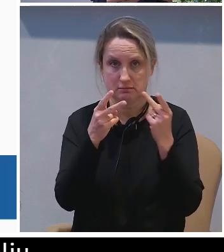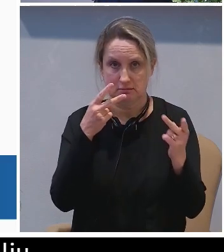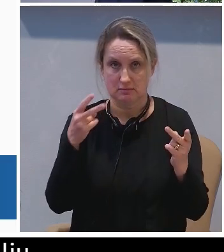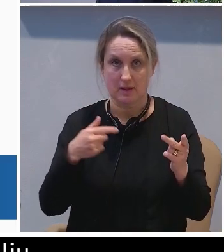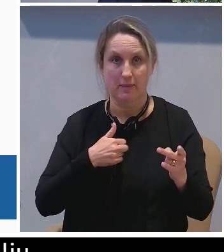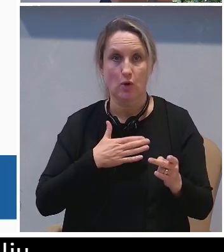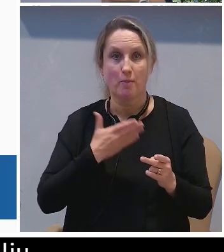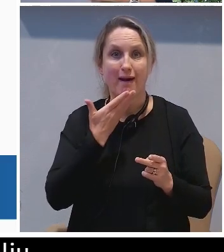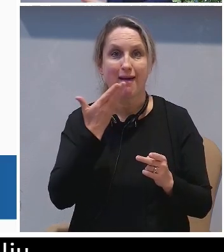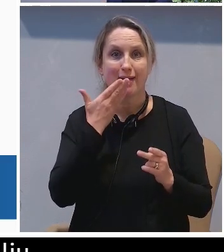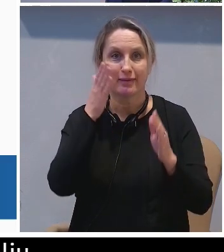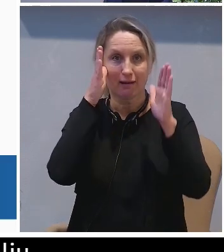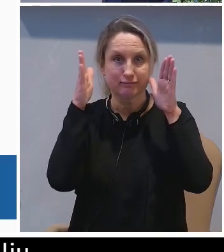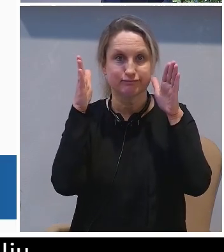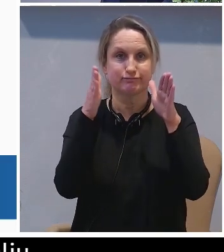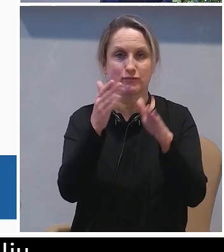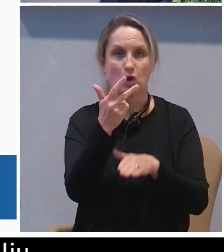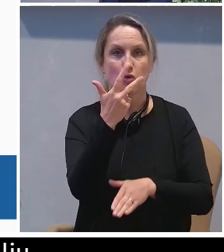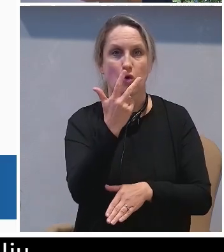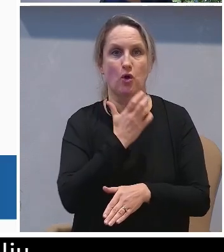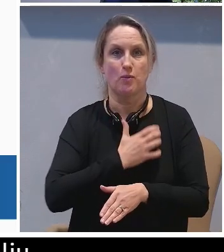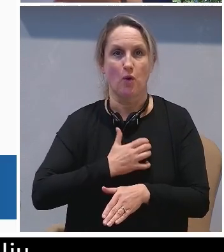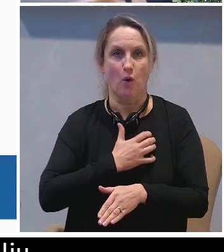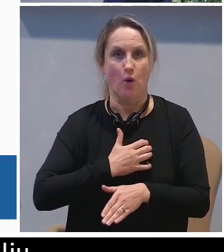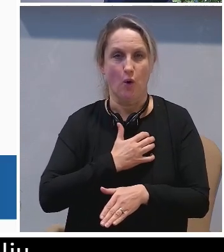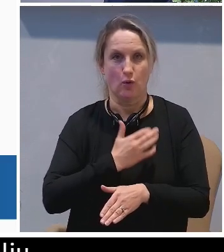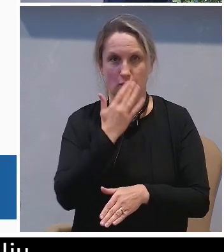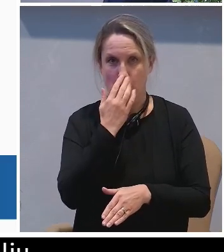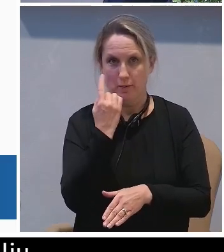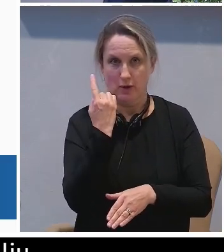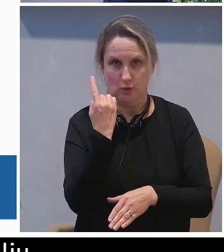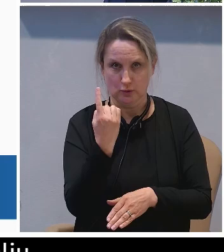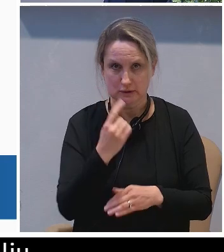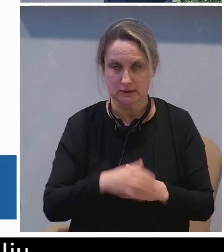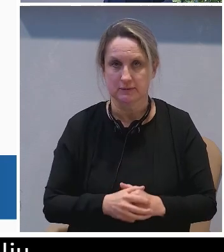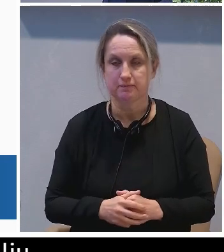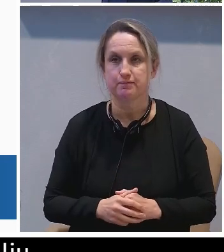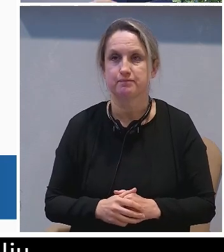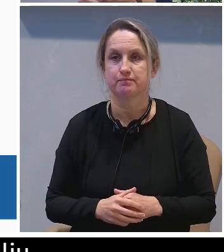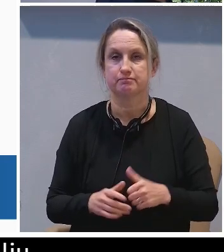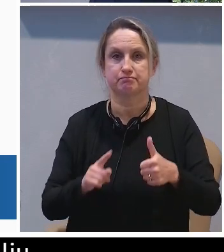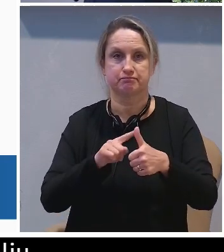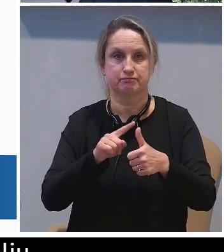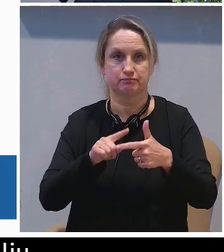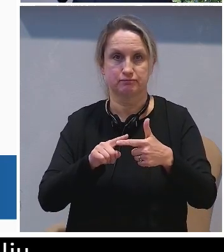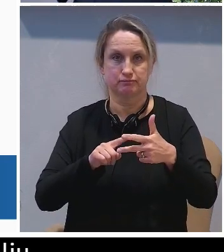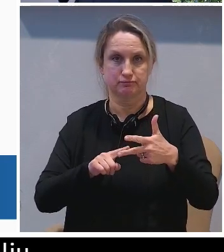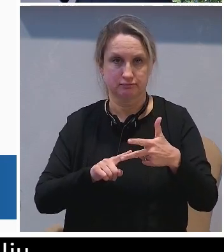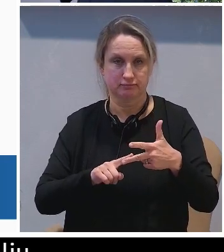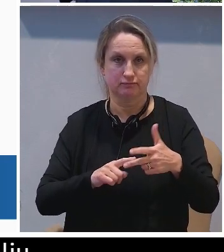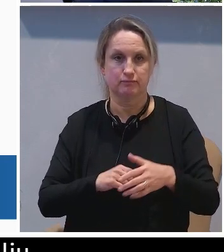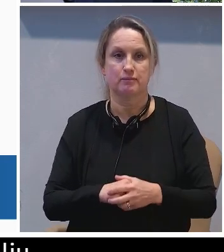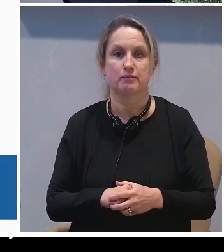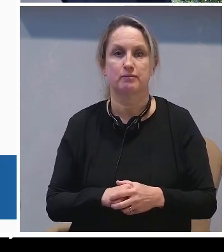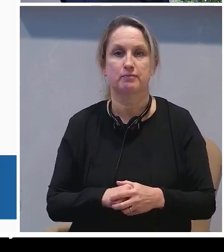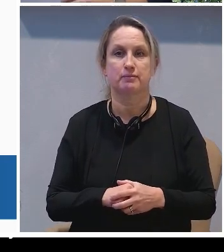Muscular dystrophy ettekandes has kolmele numerous kõige important olulisemale. On exon therapeutic skipping, directions, siis but the key ones are exon stopp-koodonist skipping,